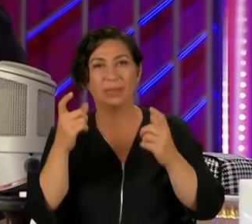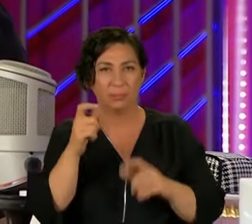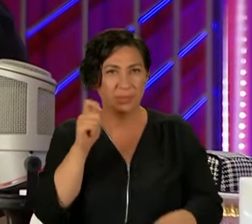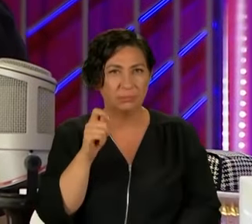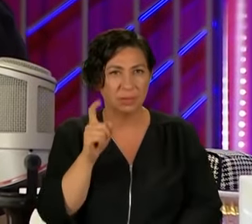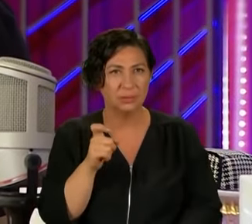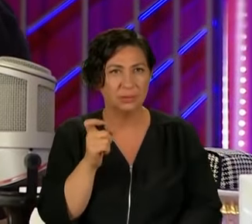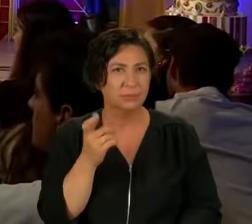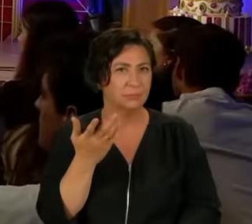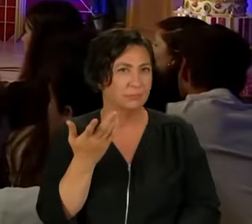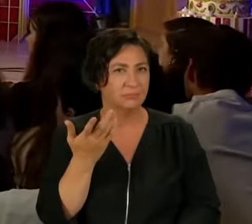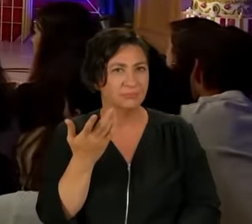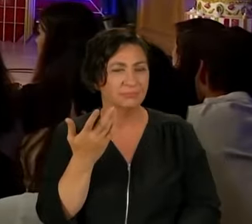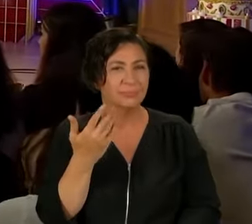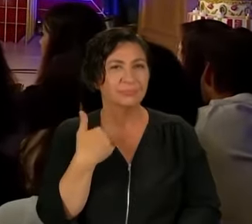öyle bir şey?